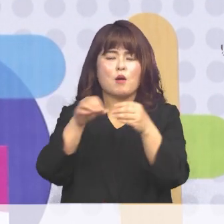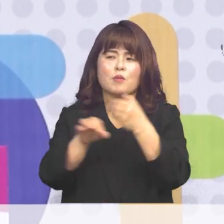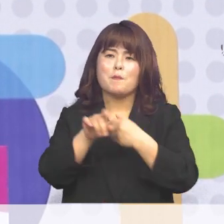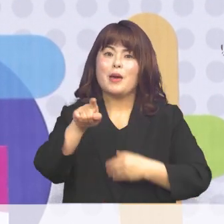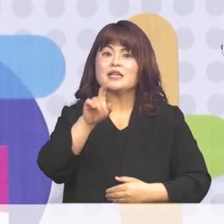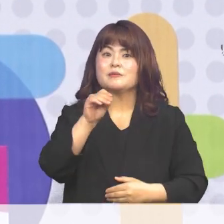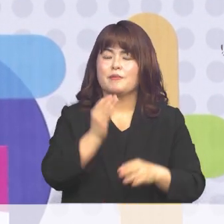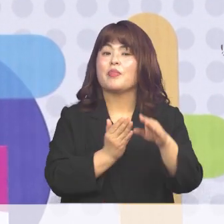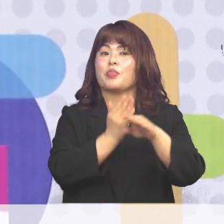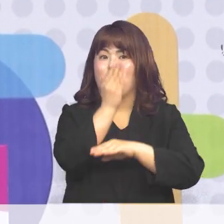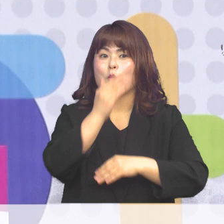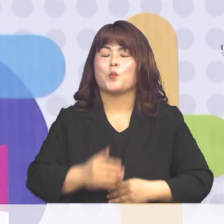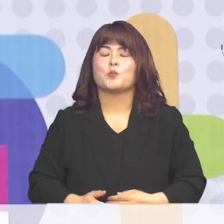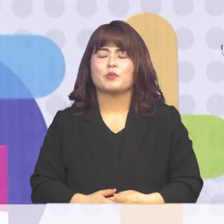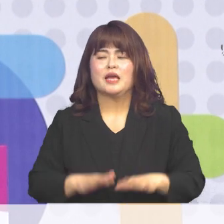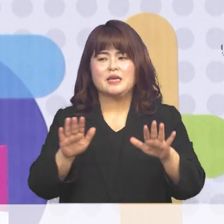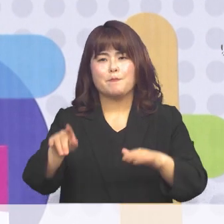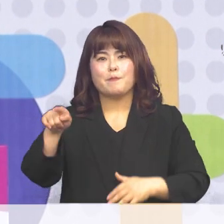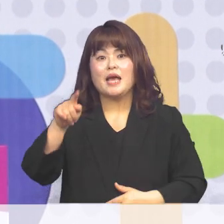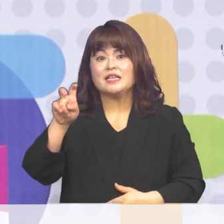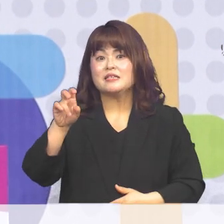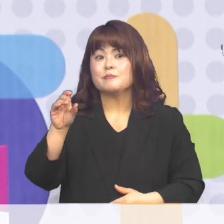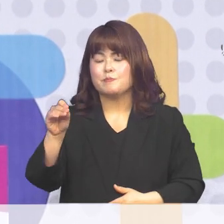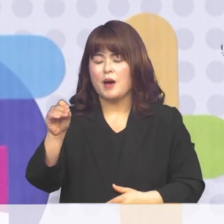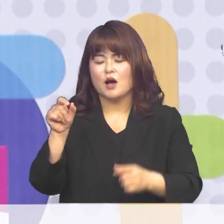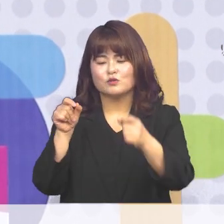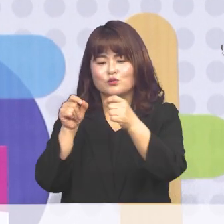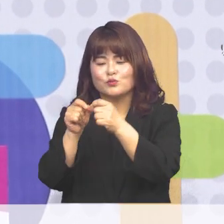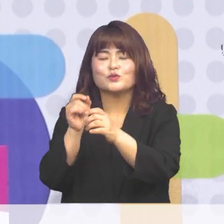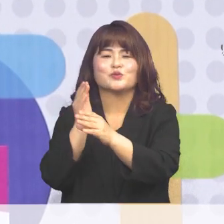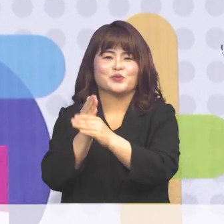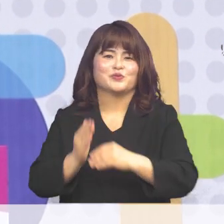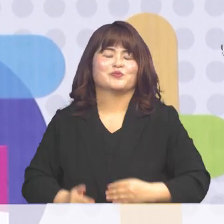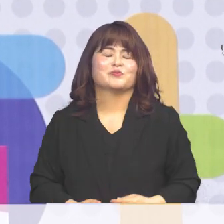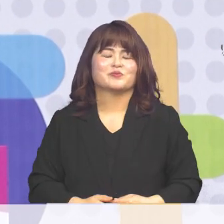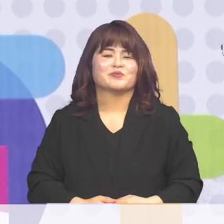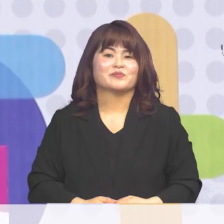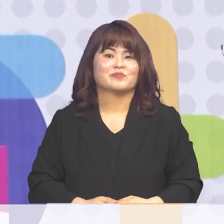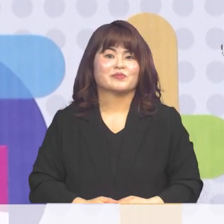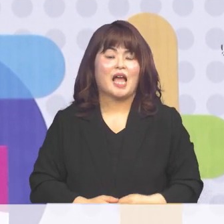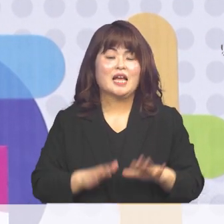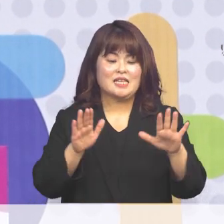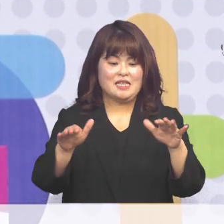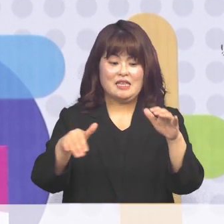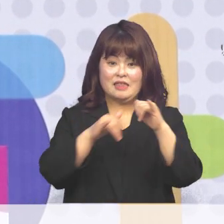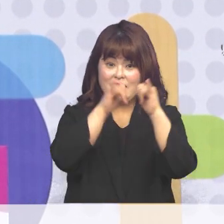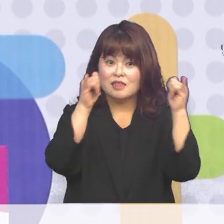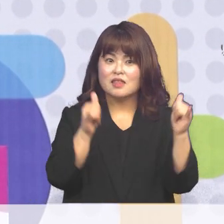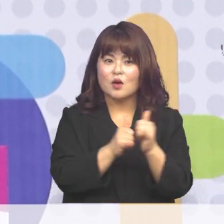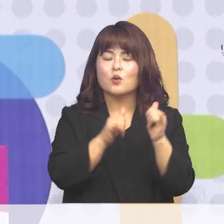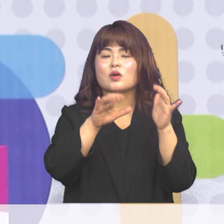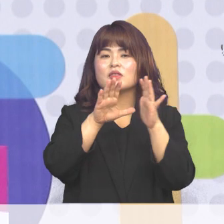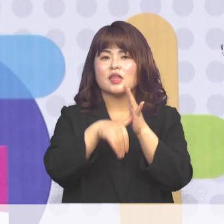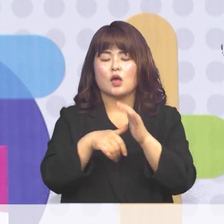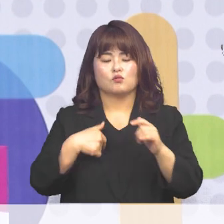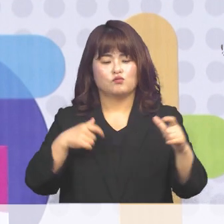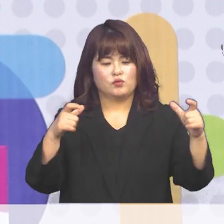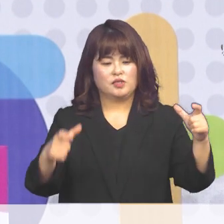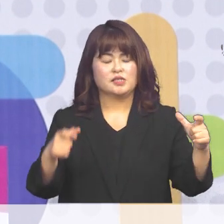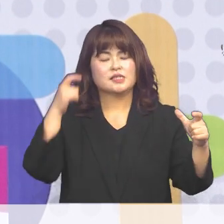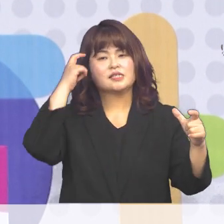110만을 돌파를 했고요. 이제 120만으로 가고 있습니다. 이런 사회에서